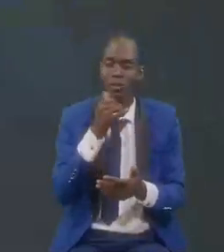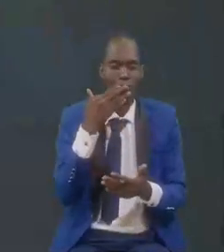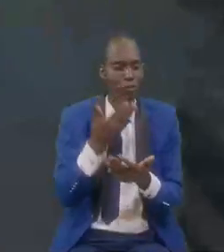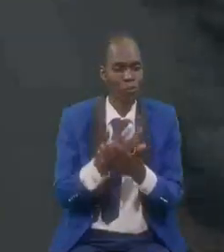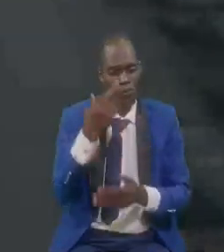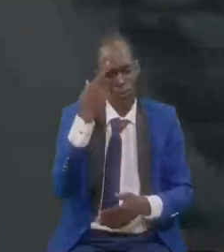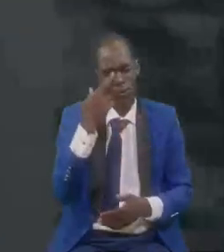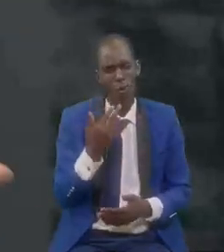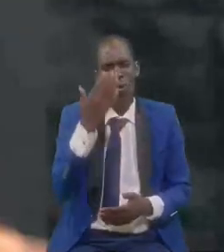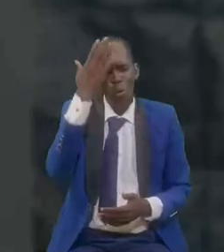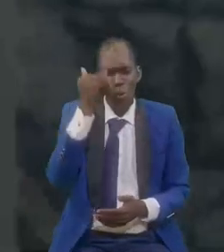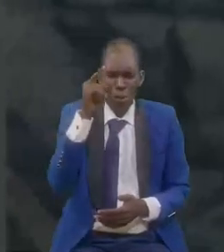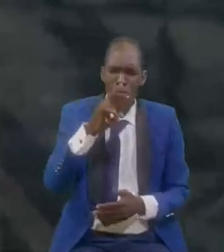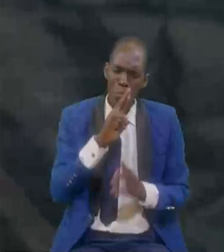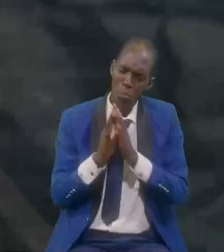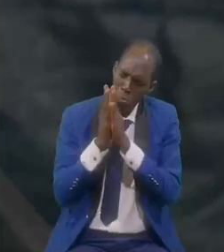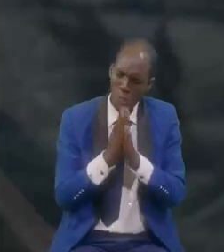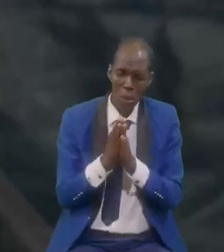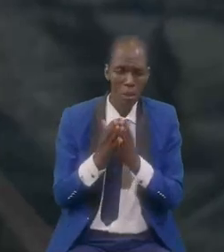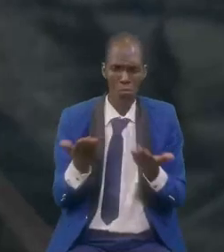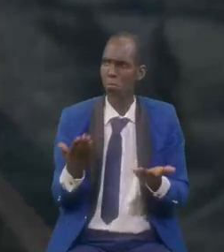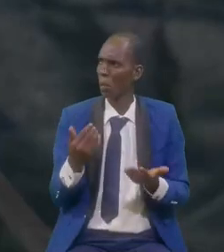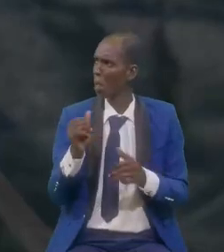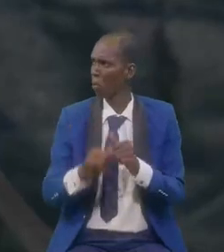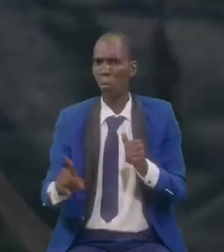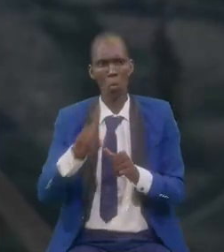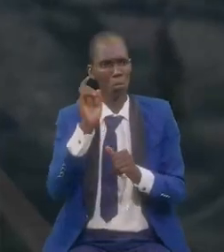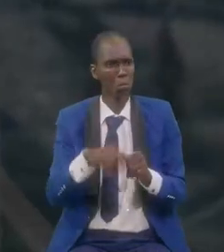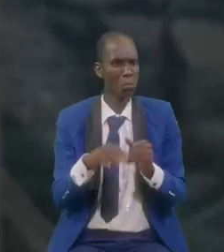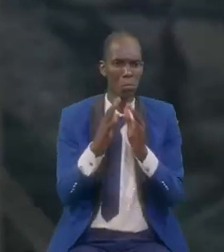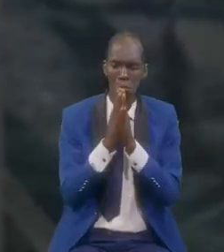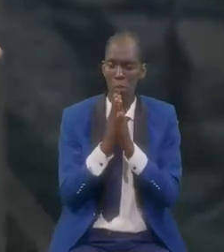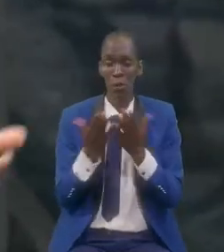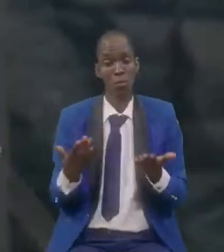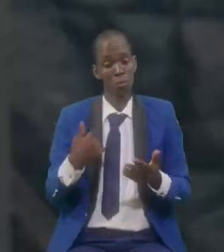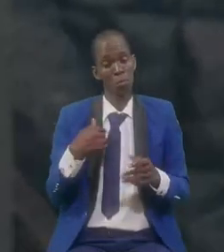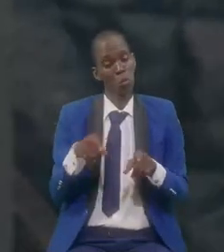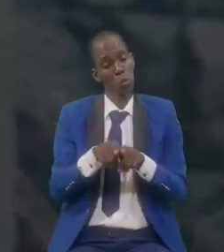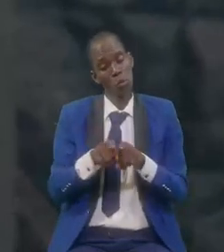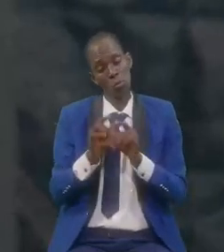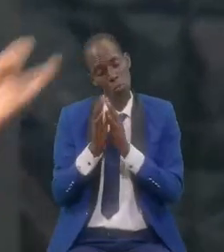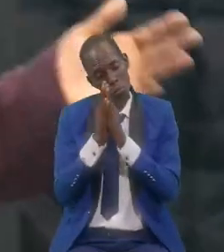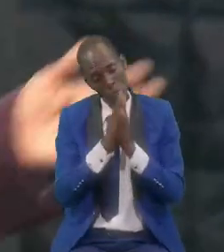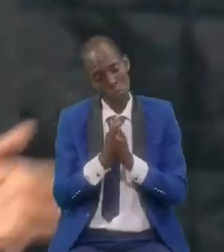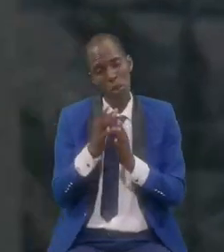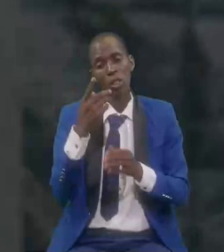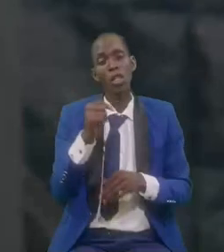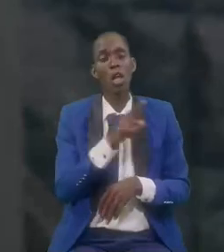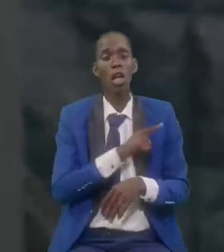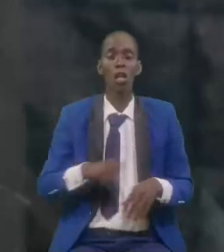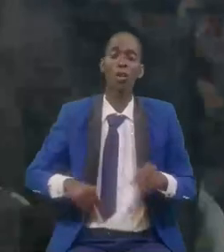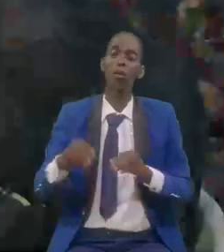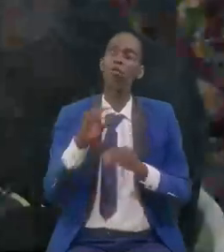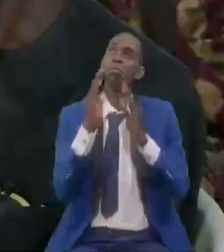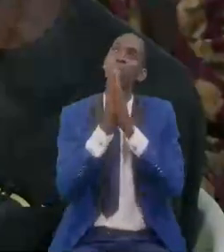Pourquoi pries-tu? Bon, tout le monde doit prier. Hein? Bon, au moins, je fais la prière du Seigneur.